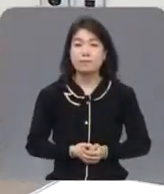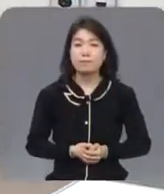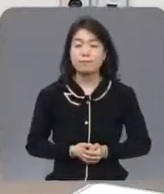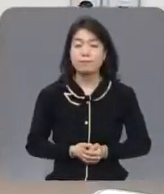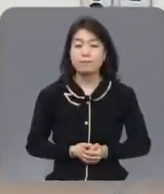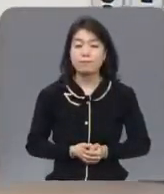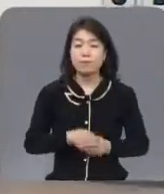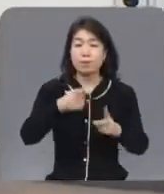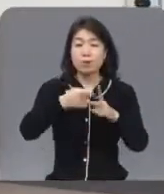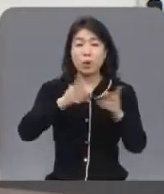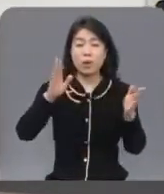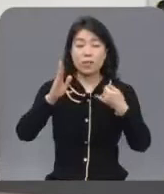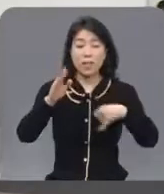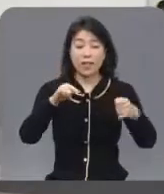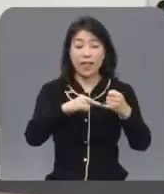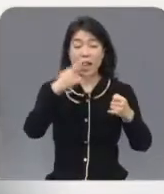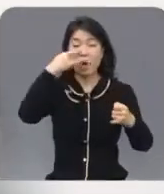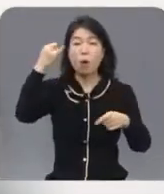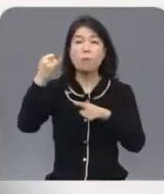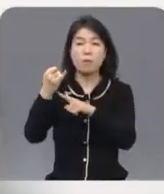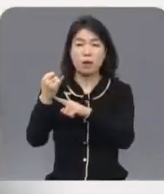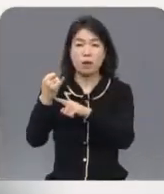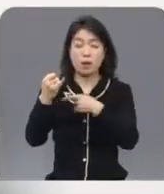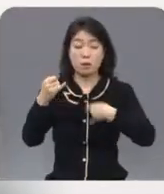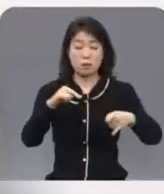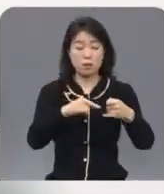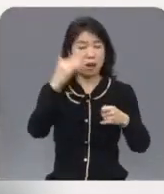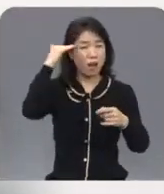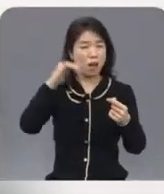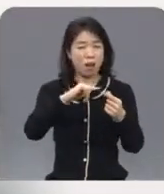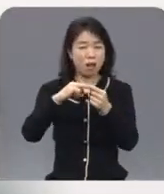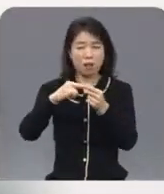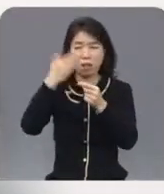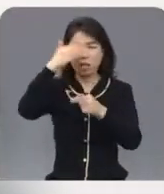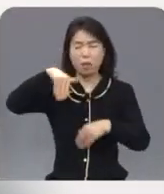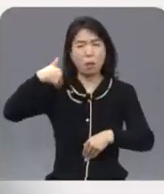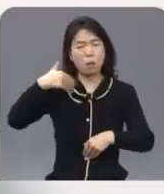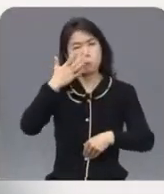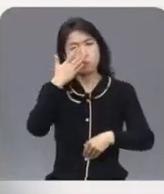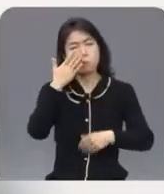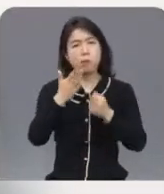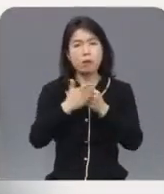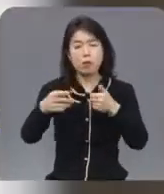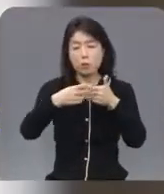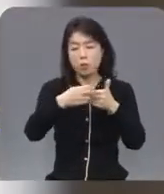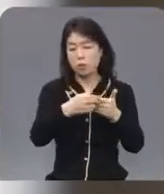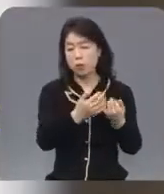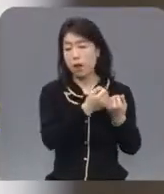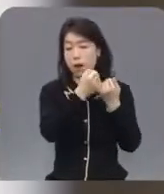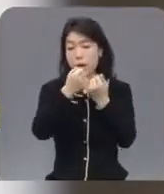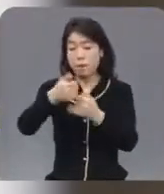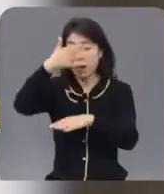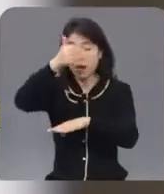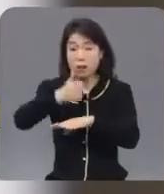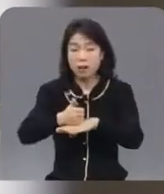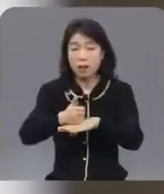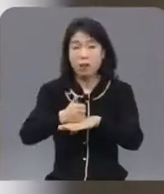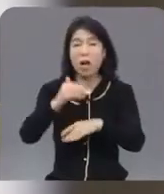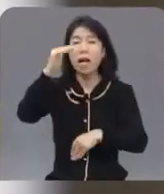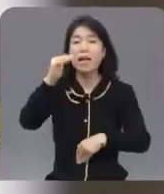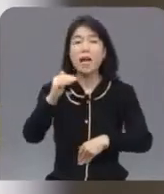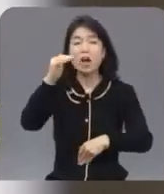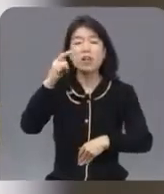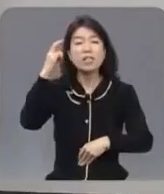초등학생 딸을 둔 어머니 입니다 딸이 한글을 잘 모르는 것 같아 병원에 데려 같더니 경계선 지능 인이란